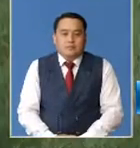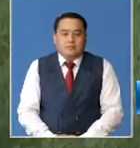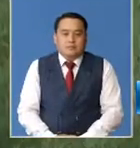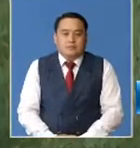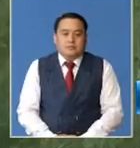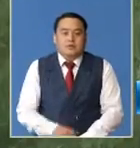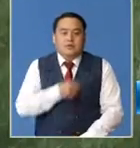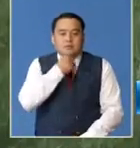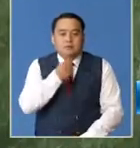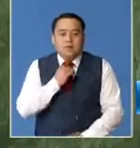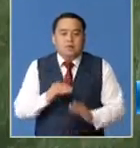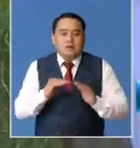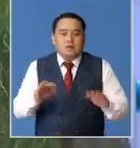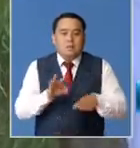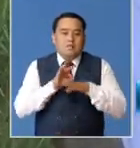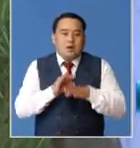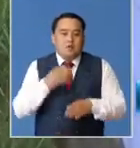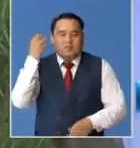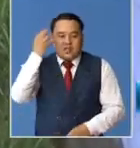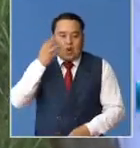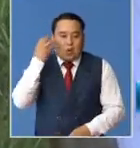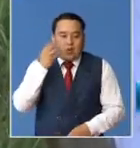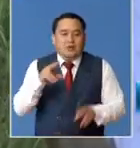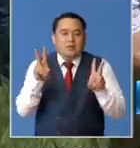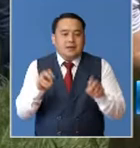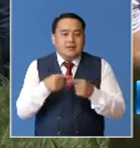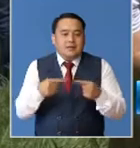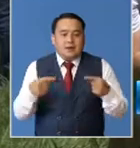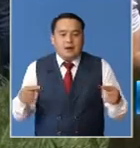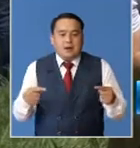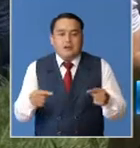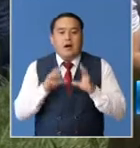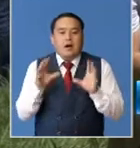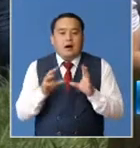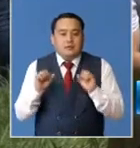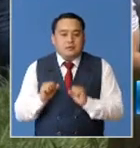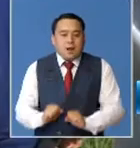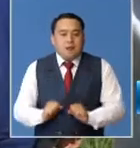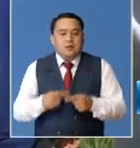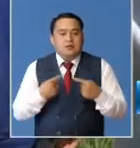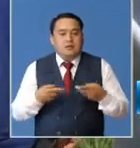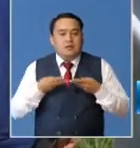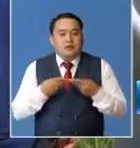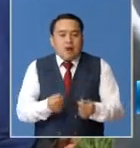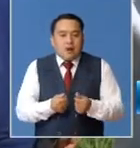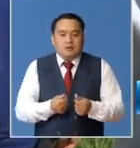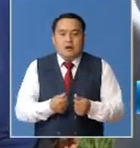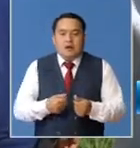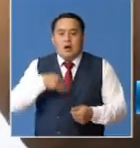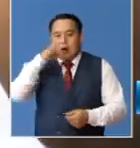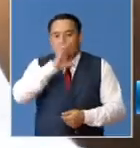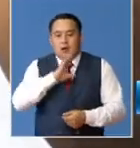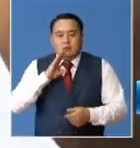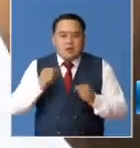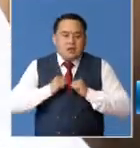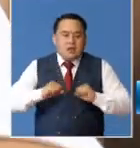Со старшими школьниками занятия проводят психологи. Темы разные. Как уберечься от деструктивных влияний, подвиги отцов и дедов,